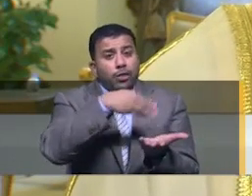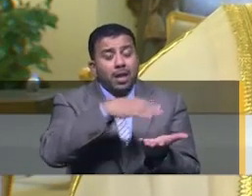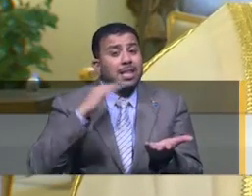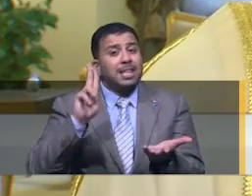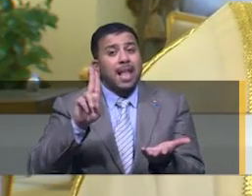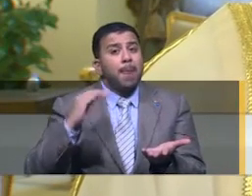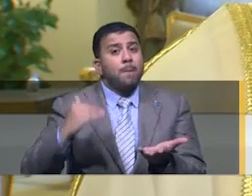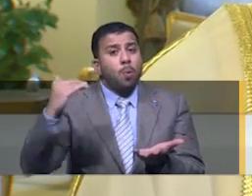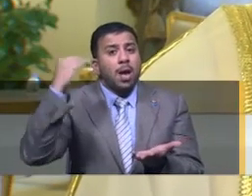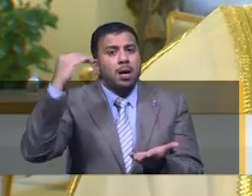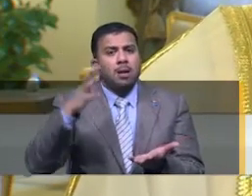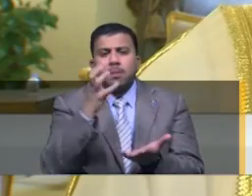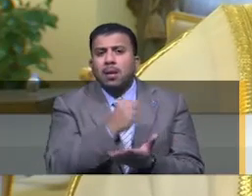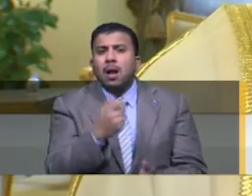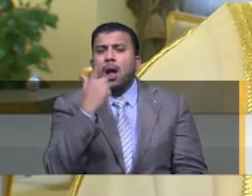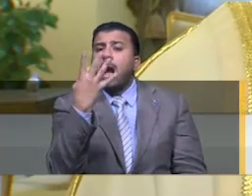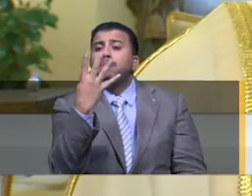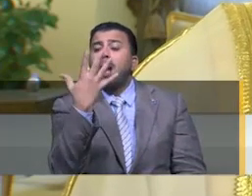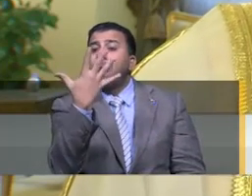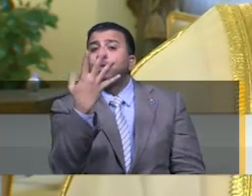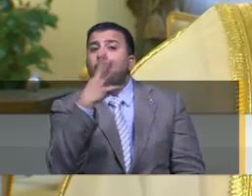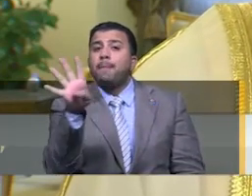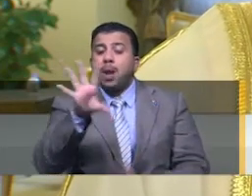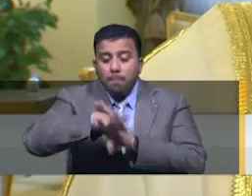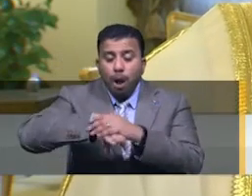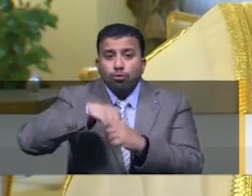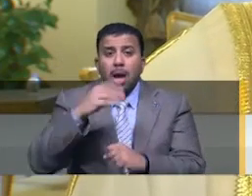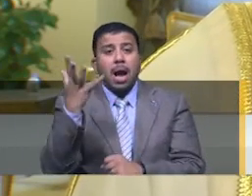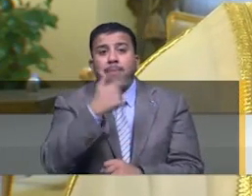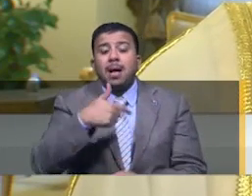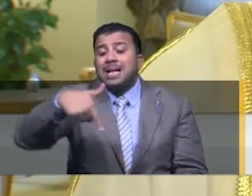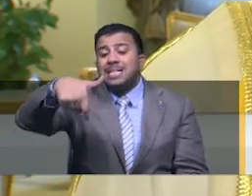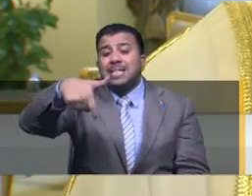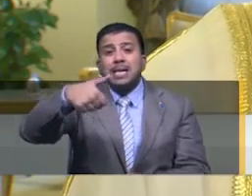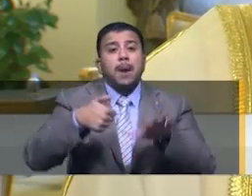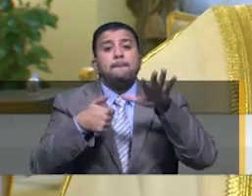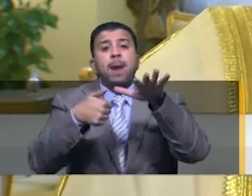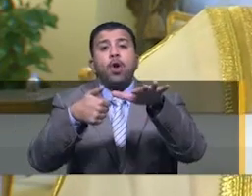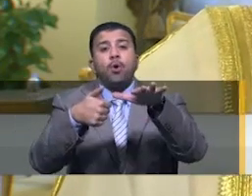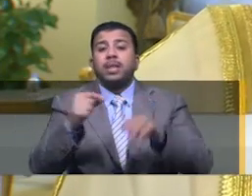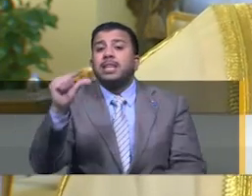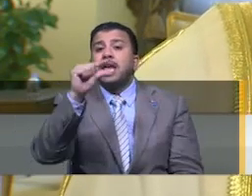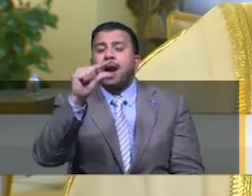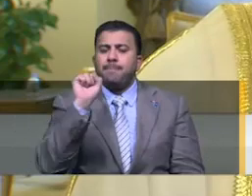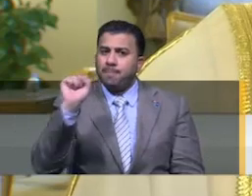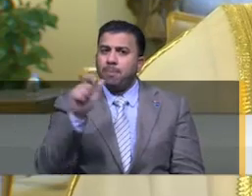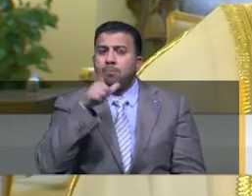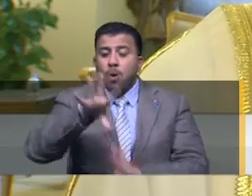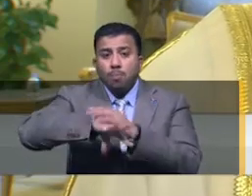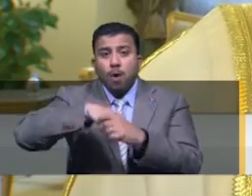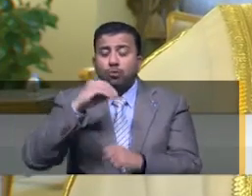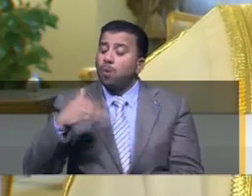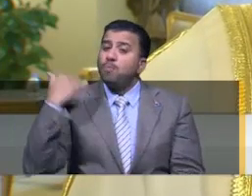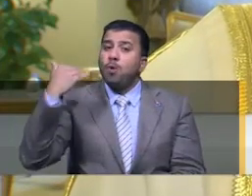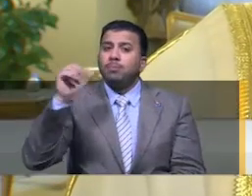وهي كانت حصيلة 45 مشروع بقيمة تجاوزت 60 مليون درهم، وكذلك أيضا المشاريع